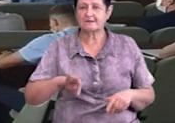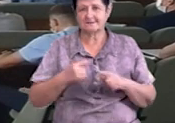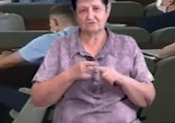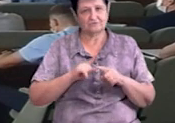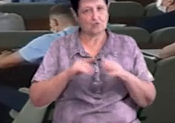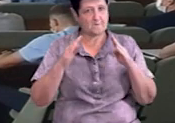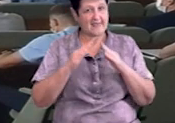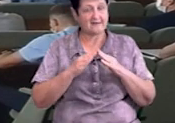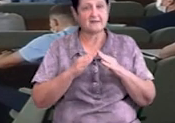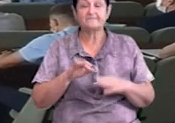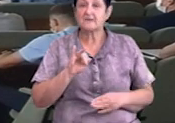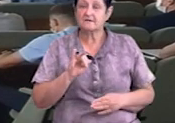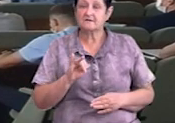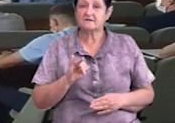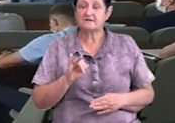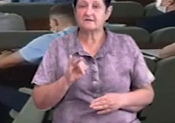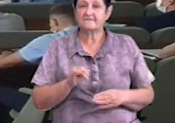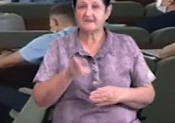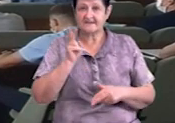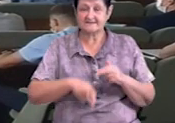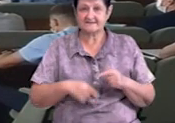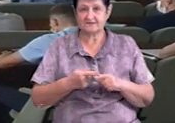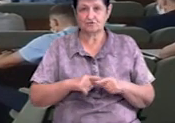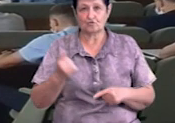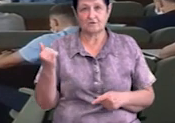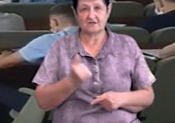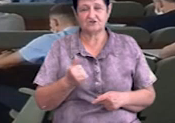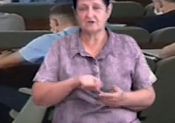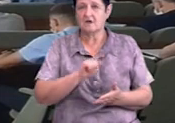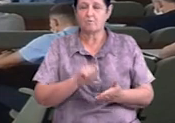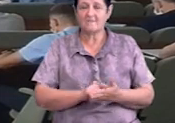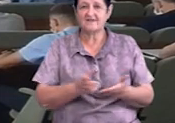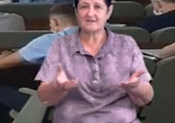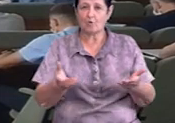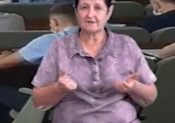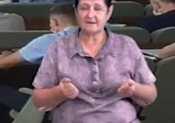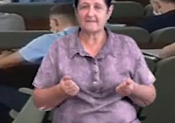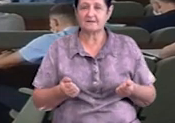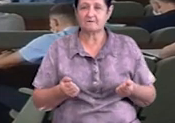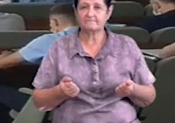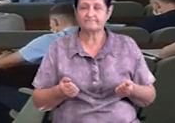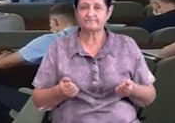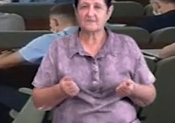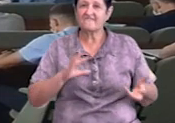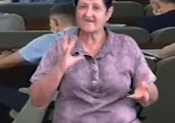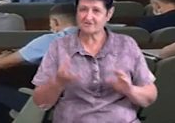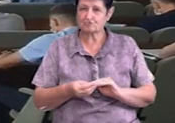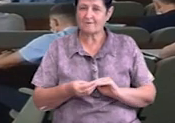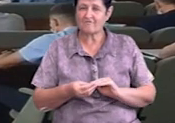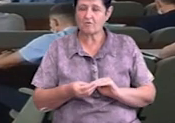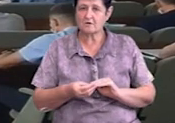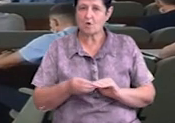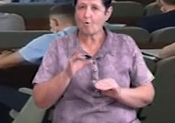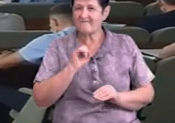Ну і в кінці цього тижня ми повинні отримати вже саме висновок